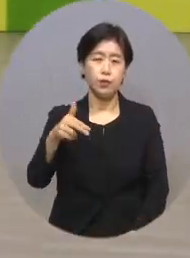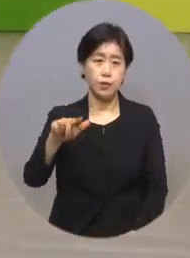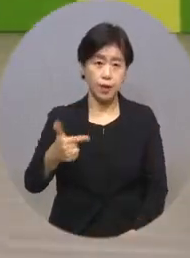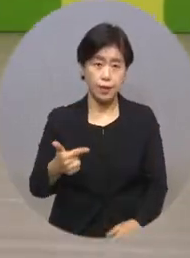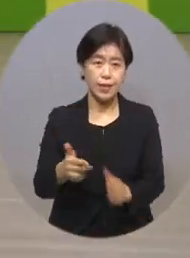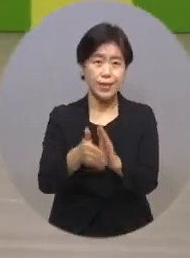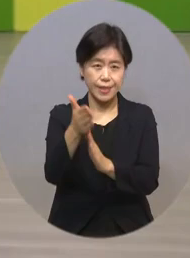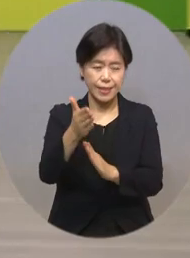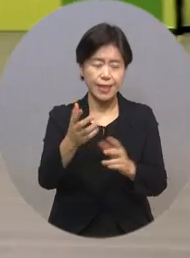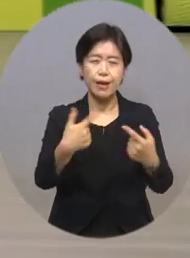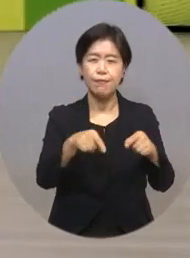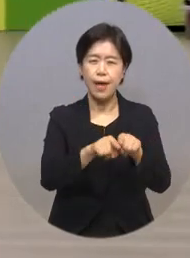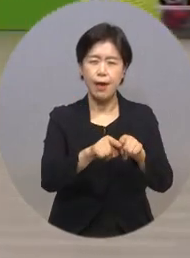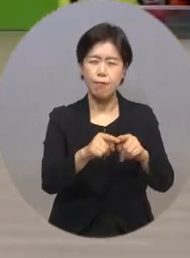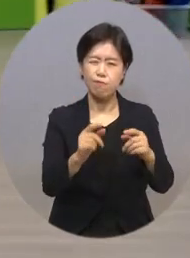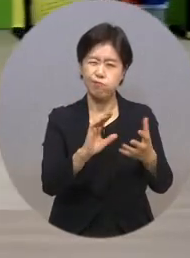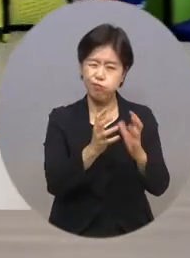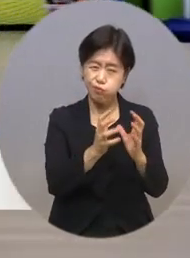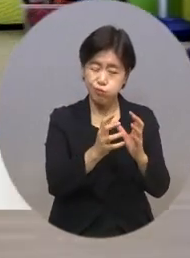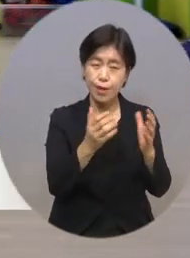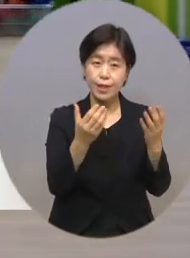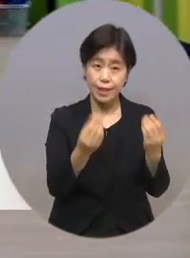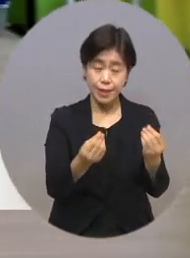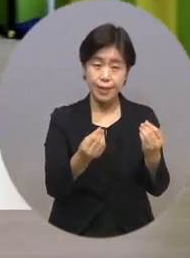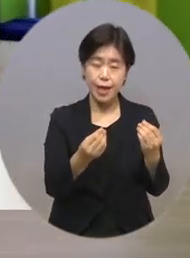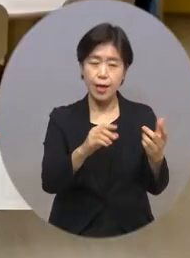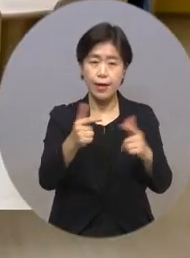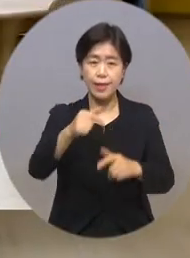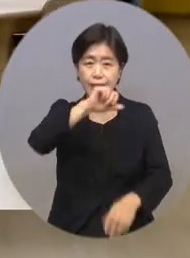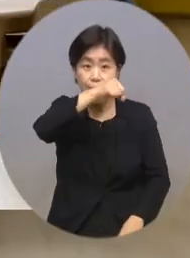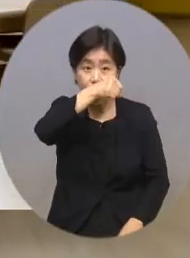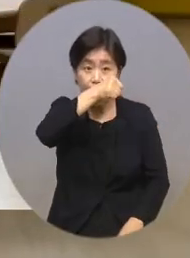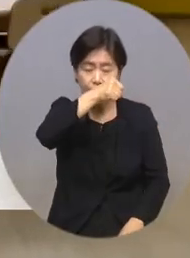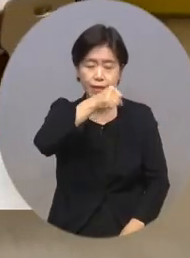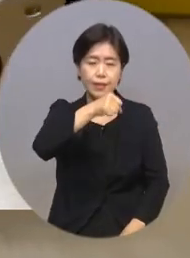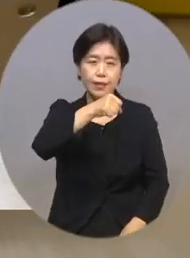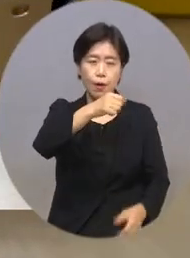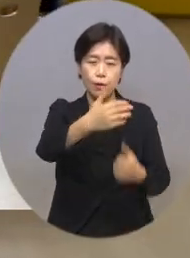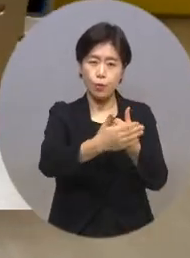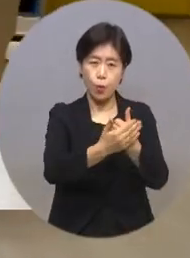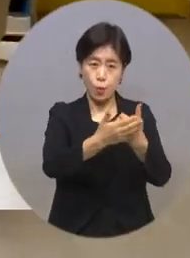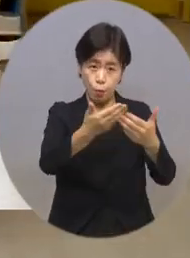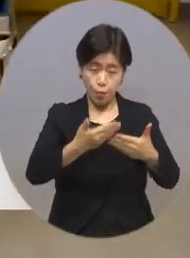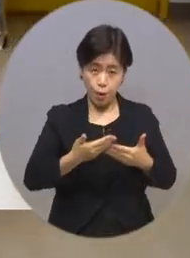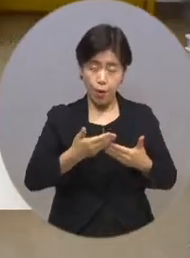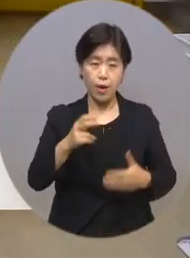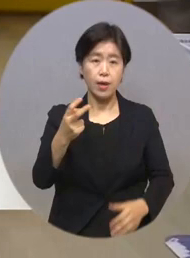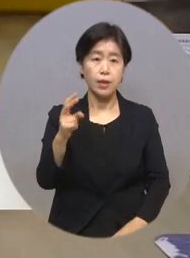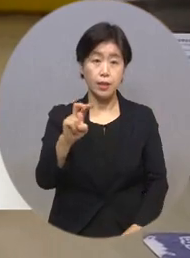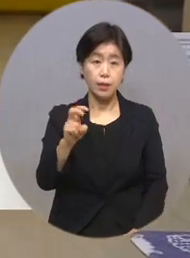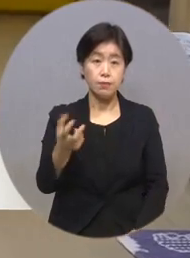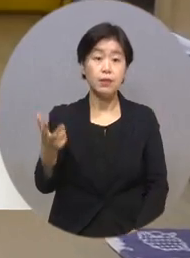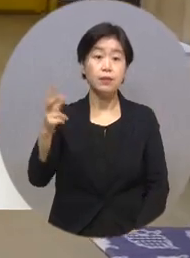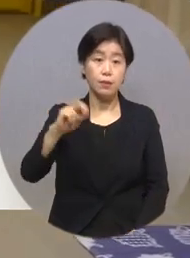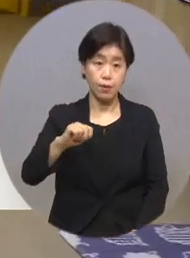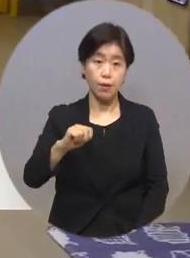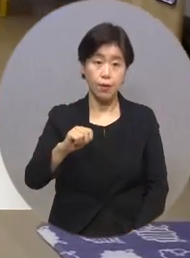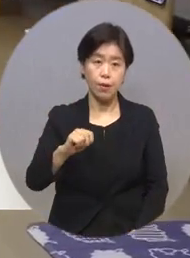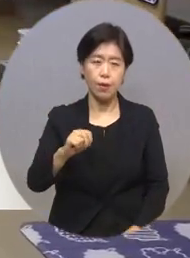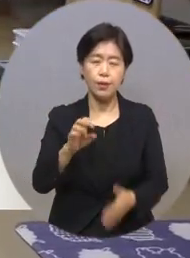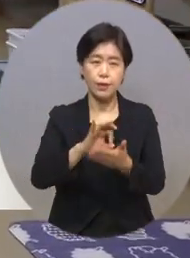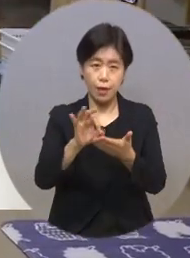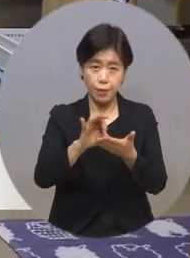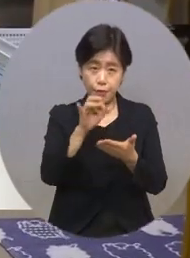승인을 받아 정부 지원 등 시설비 27억원을 들여 640 평방 미터 지하 1층 지상